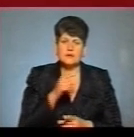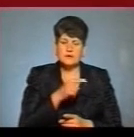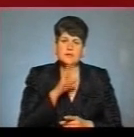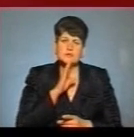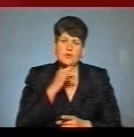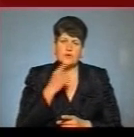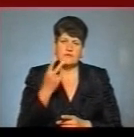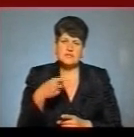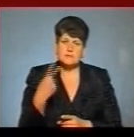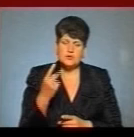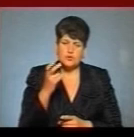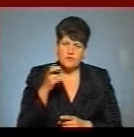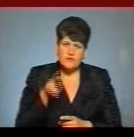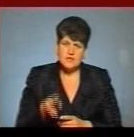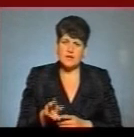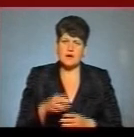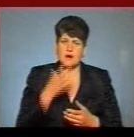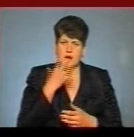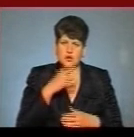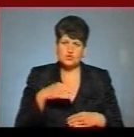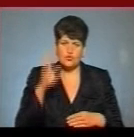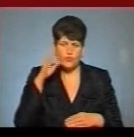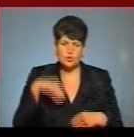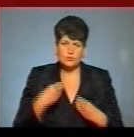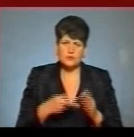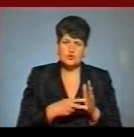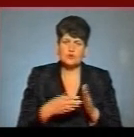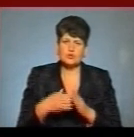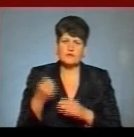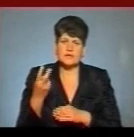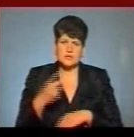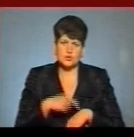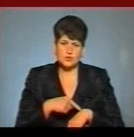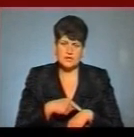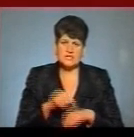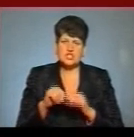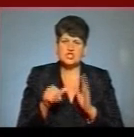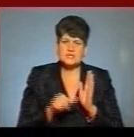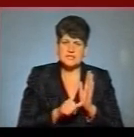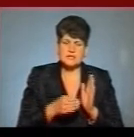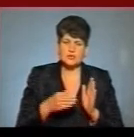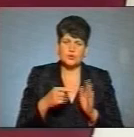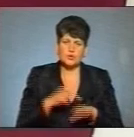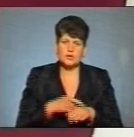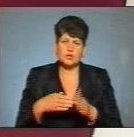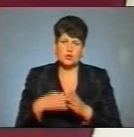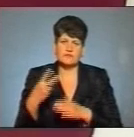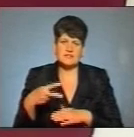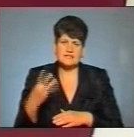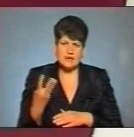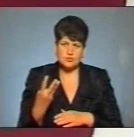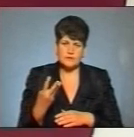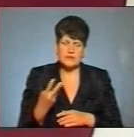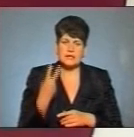словами, 21 квітня гарячу воду подаватимуть з 7 до 12 години та з 16 до 23. Нагадаю, в